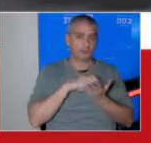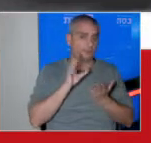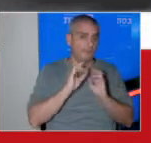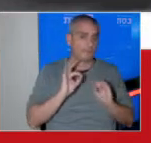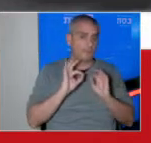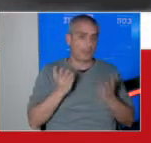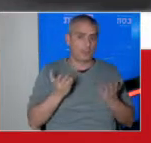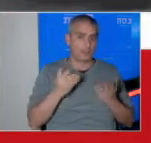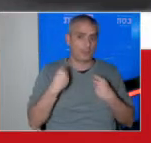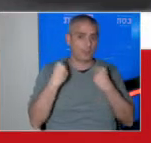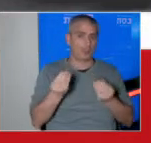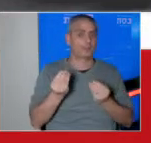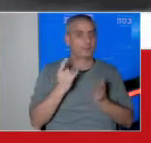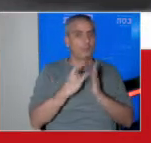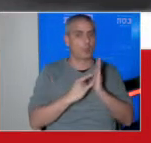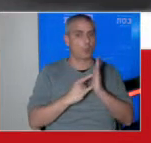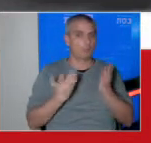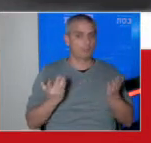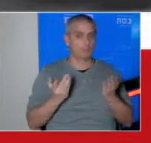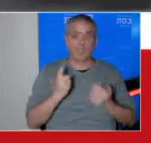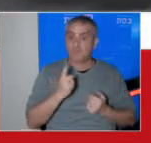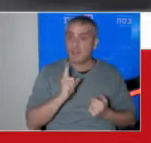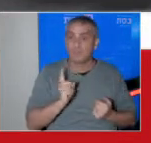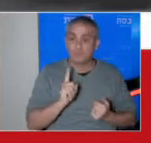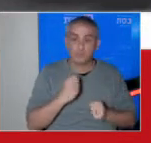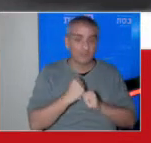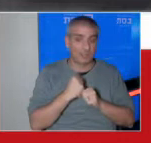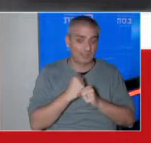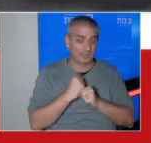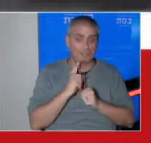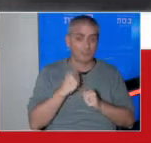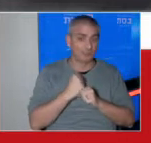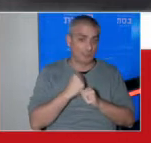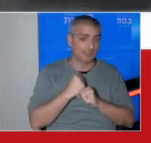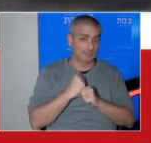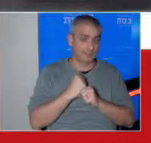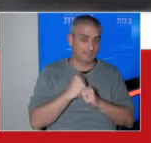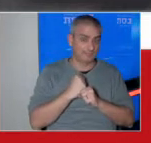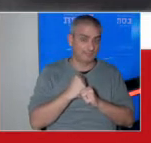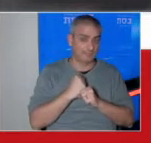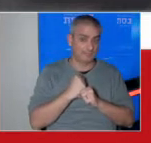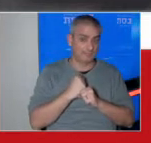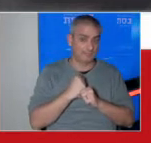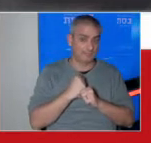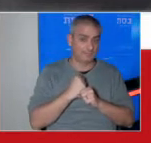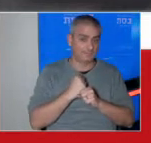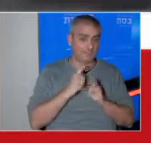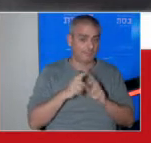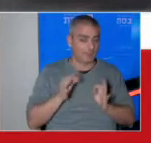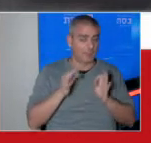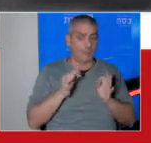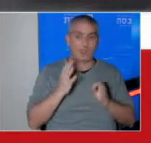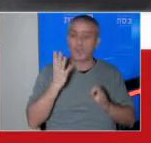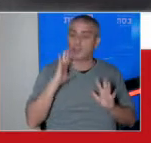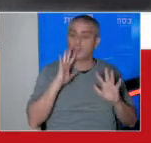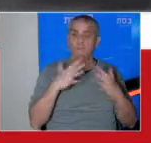בכלל נותנים לו איזושהי חוקיות. כן. אבל מי שגרם, ובעצם גרר רגליים